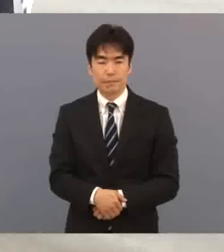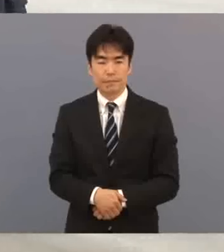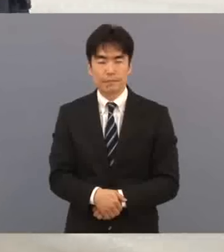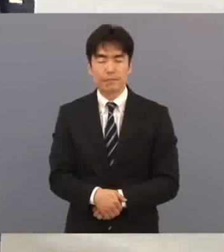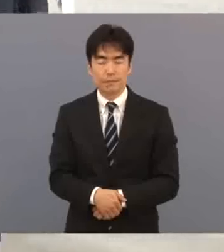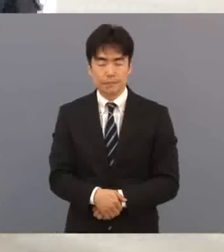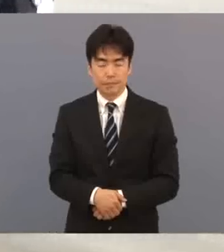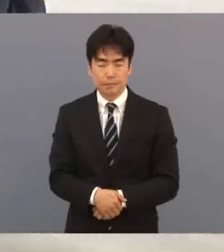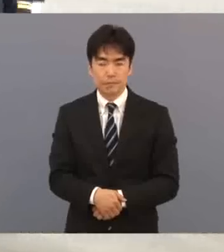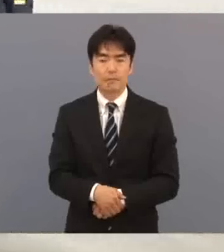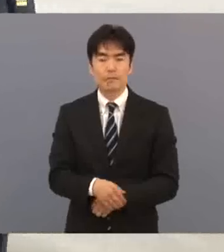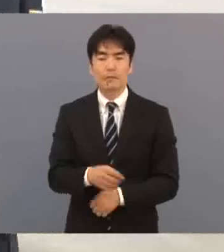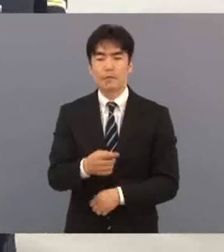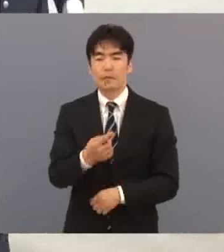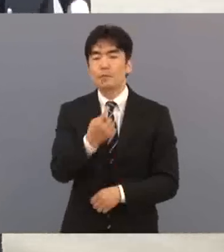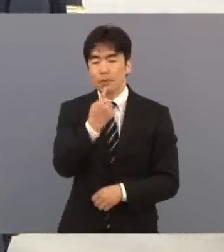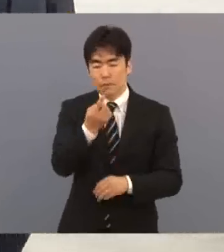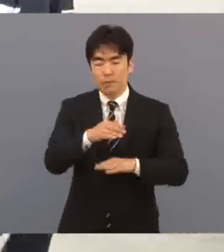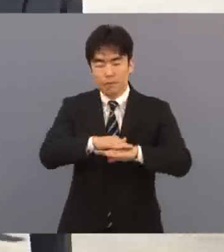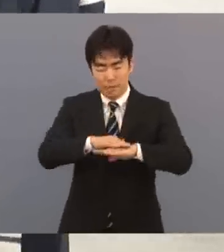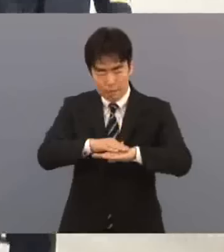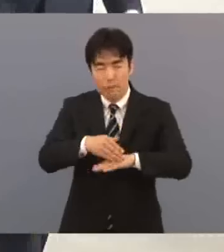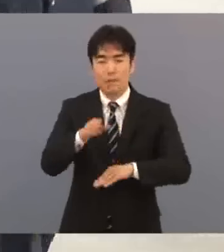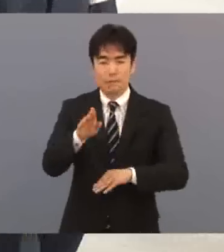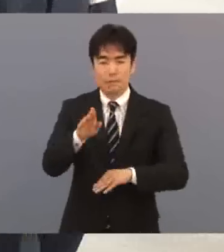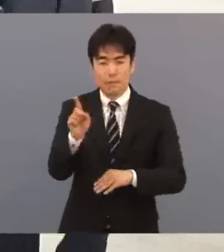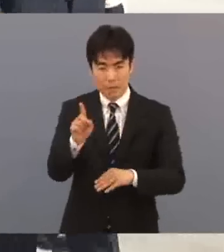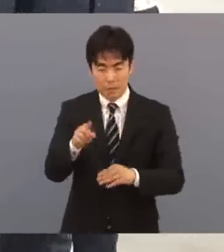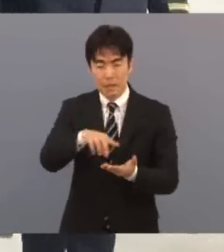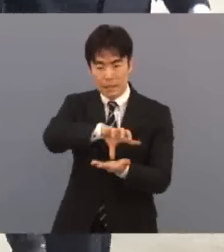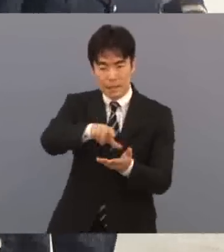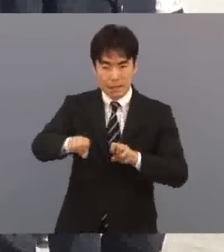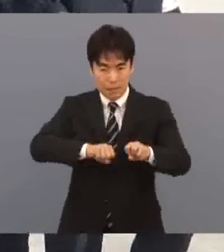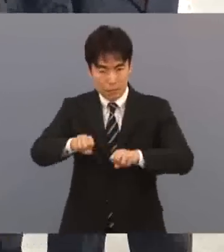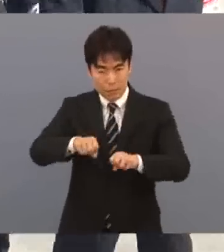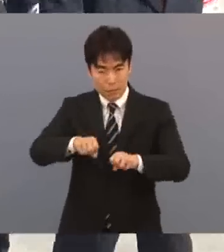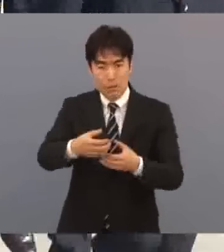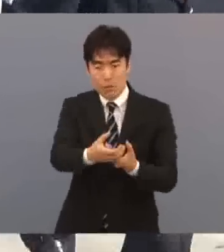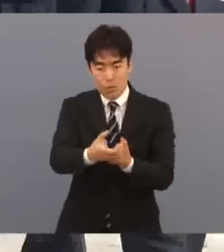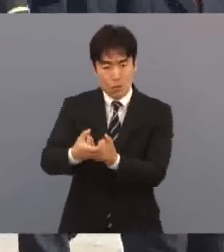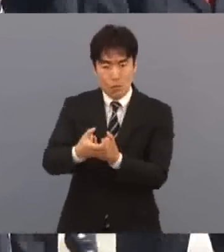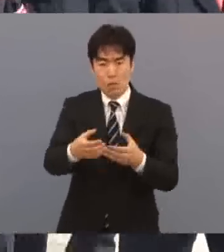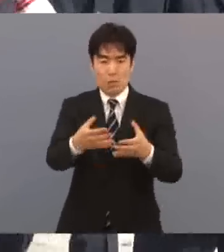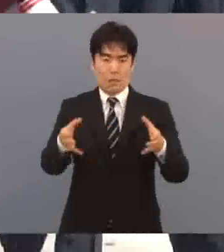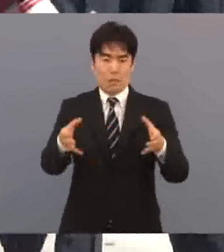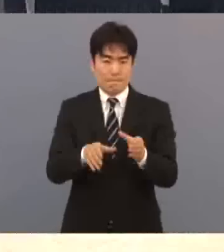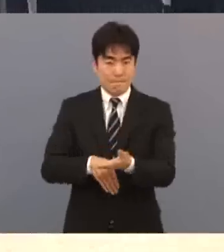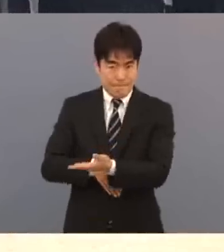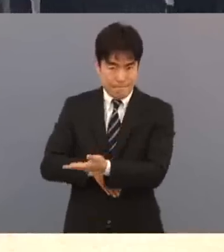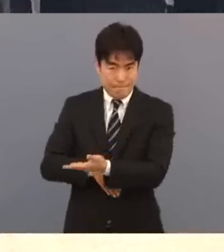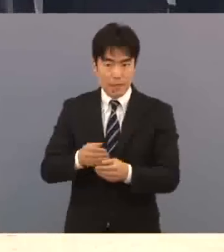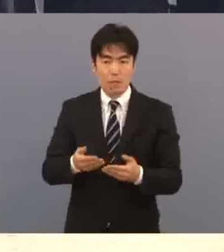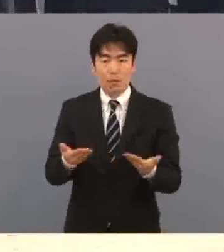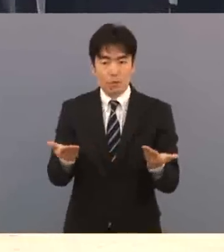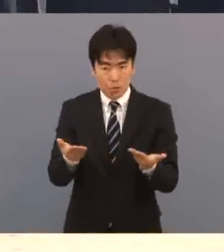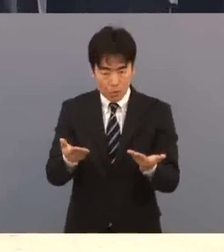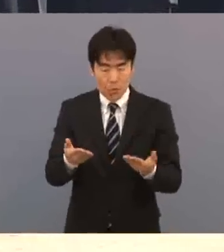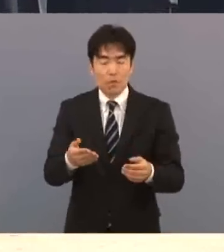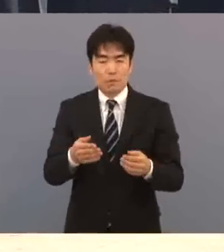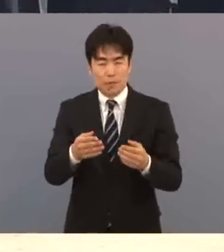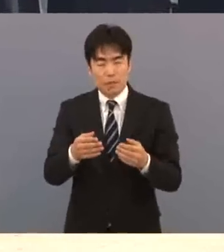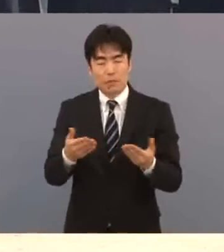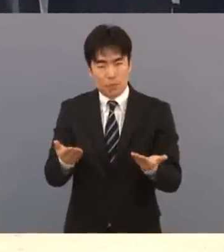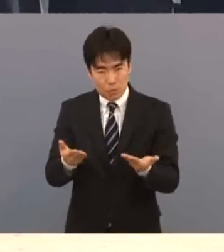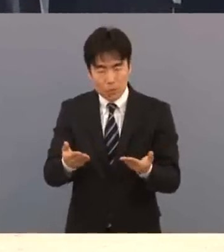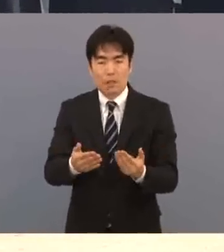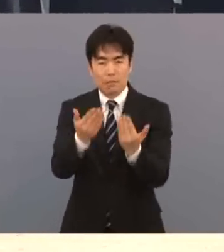そして忘れてはならないのが、地域で活躍している消防団の皆さん。職業や学業を持ち